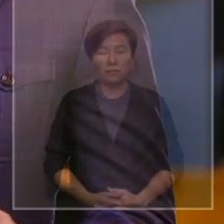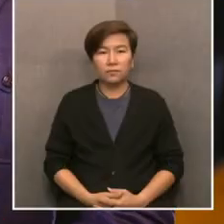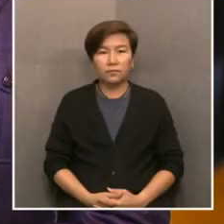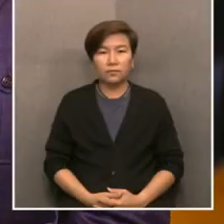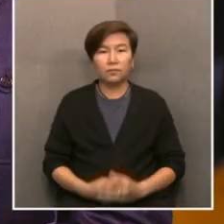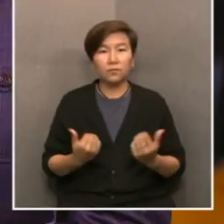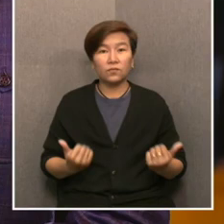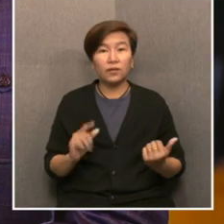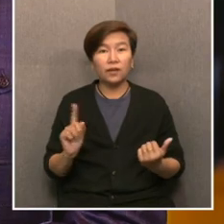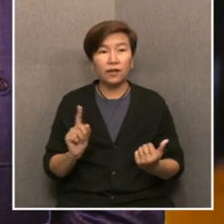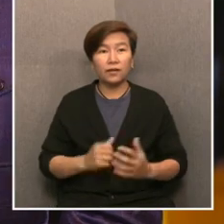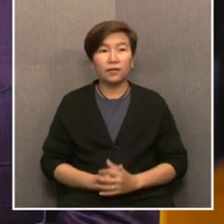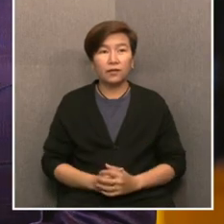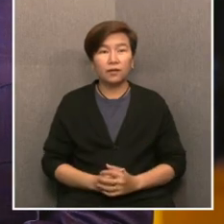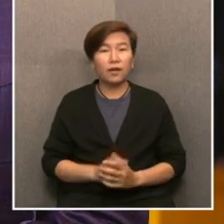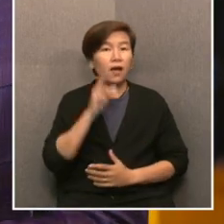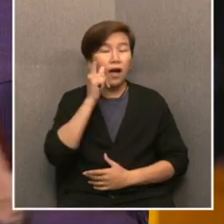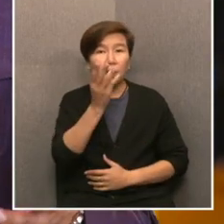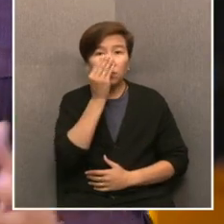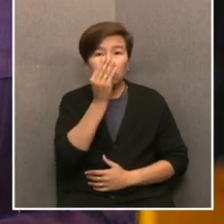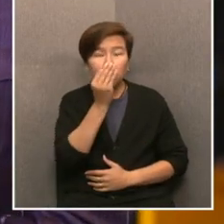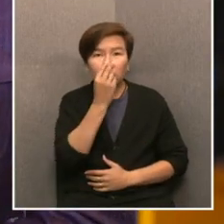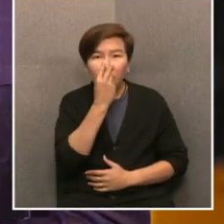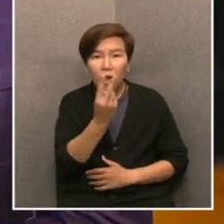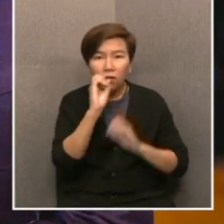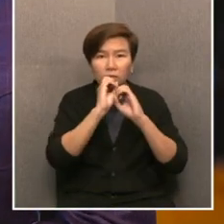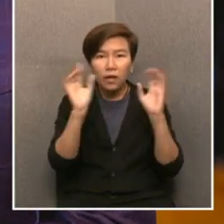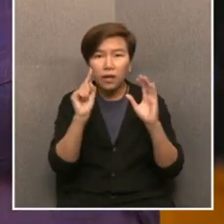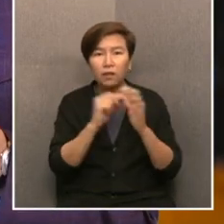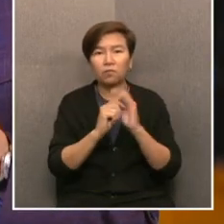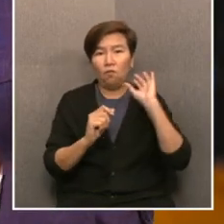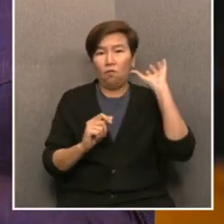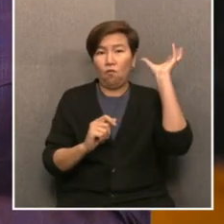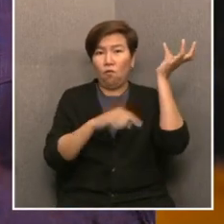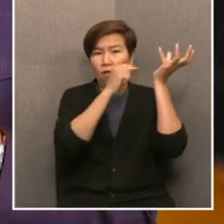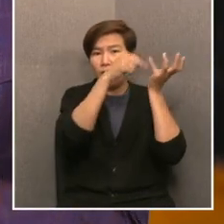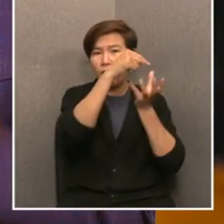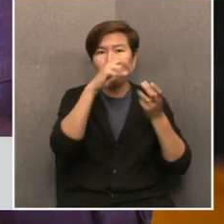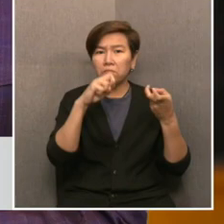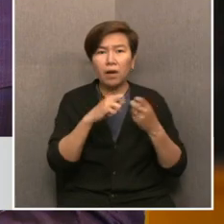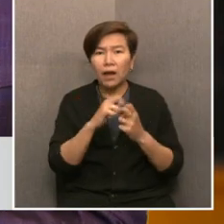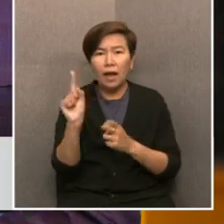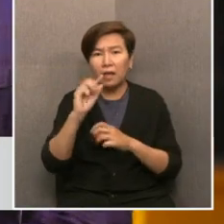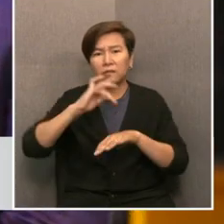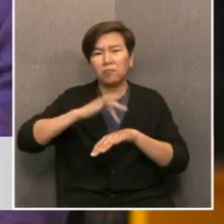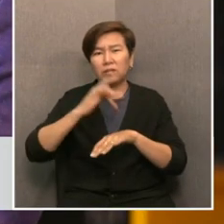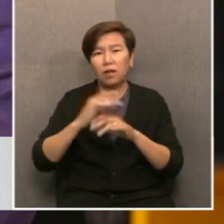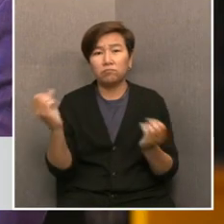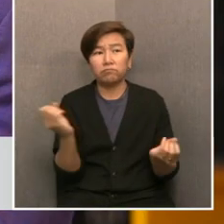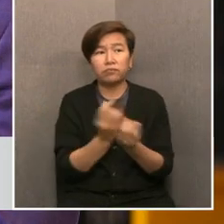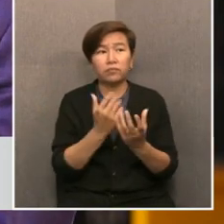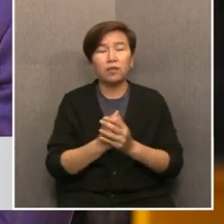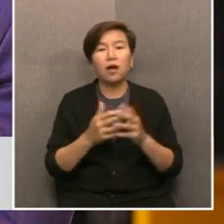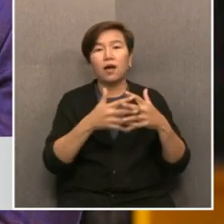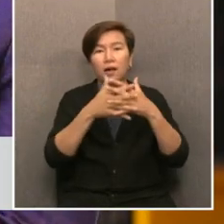ในตอนนี้ถ้าเกิดว่าเราติดตามข่าวสารอย่างใกล้ชิดก็จะเห็นนะครับว่าหลายชาติทั่วโลกนั้นเจอกับปัญหาภัยทางธรรมชาติครับไม่ว่าจะเป็นสห